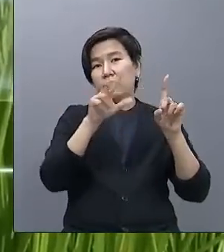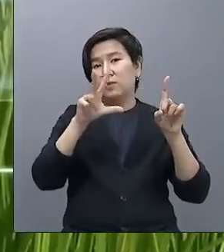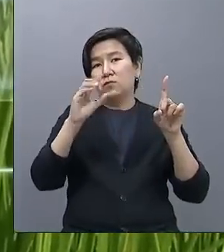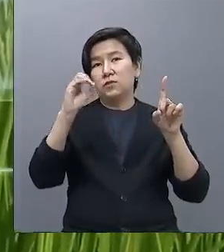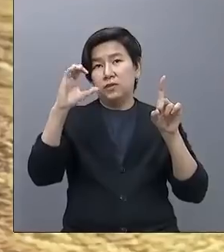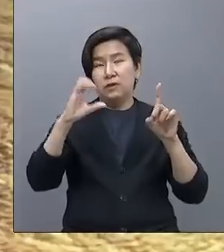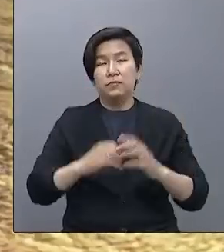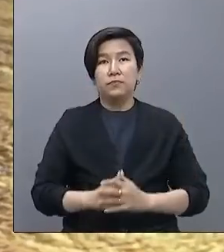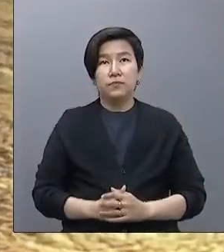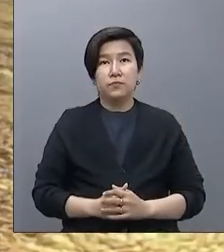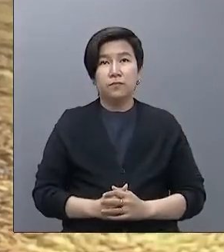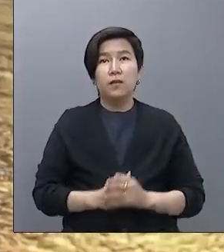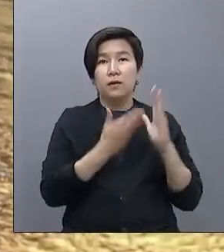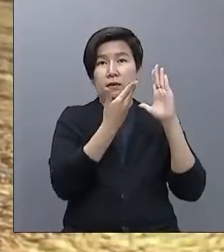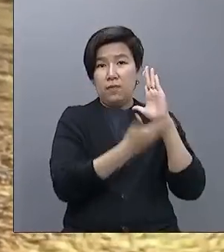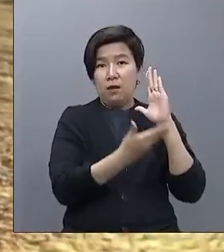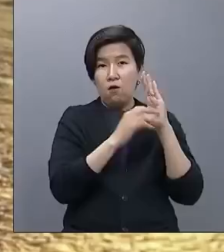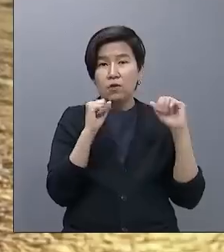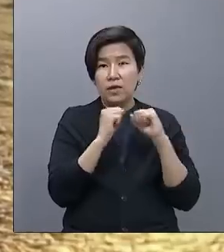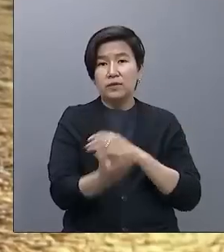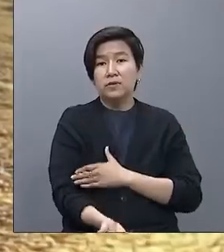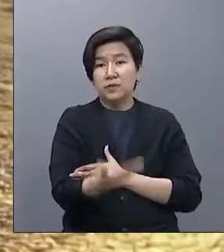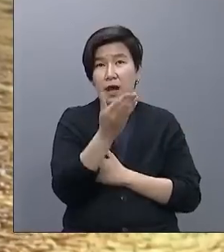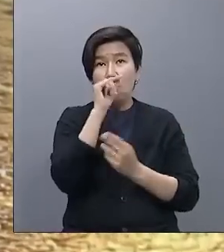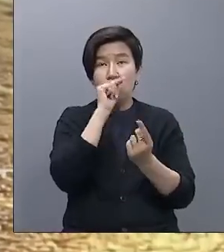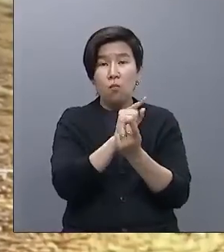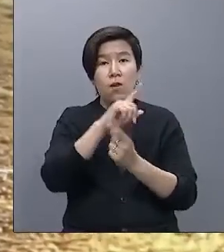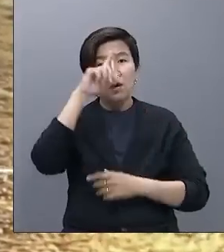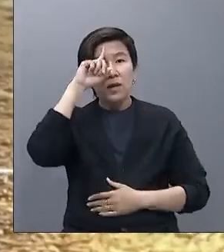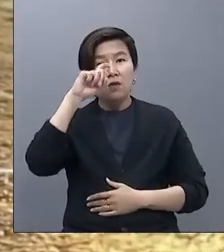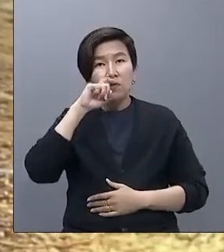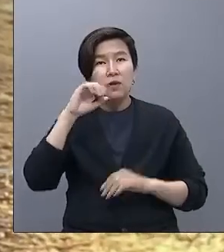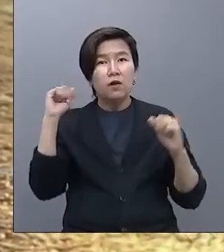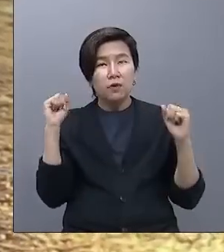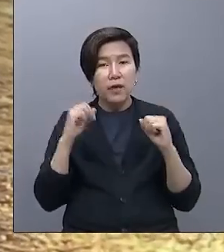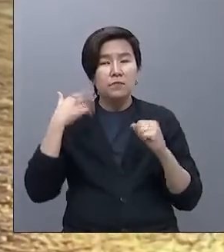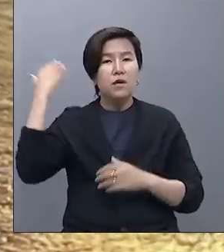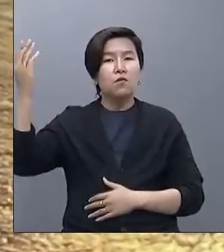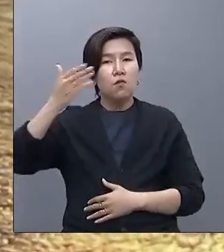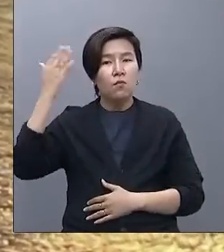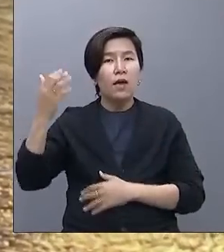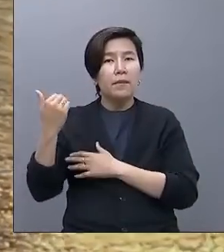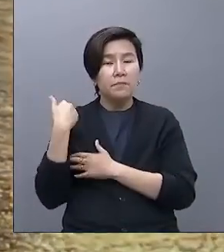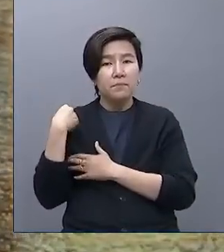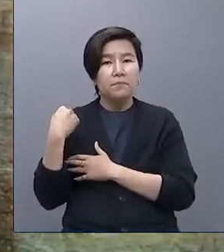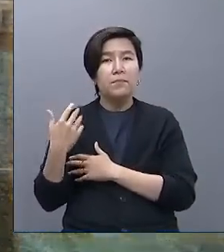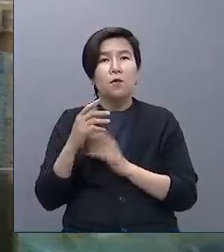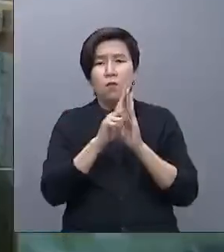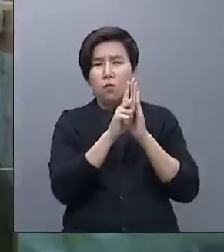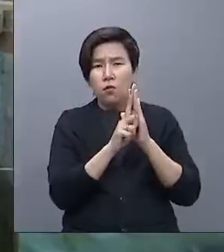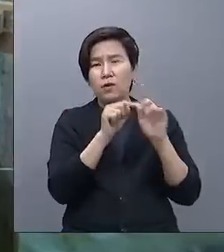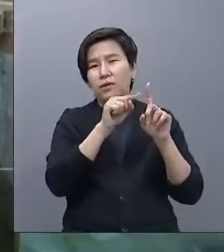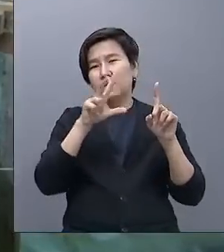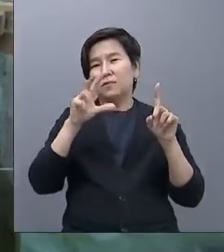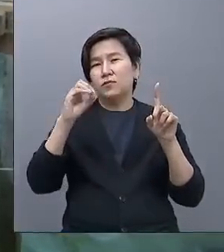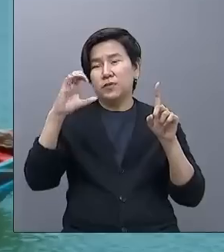าภาคตะวันออกอากาศเย็นในตอนเช้าและในช่วงสุดสัปดาห์นี้อากาศเย็นกับมีลมแรงอุณหภูมิจะลดลงอีก 1-3 อง